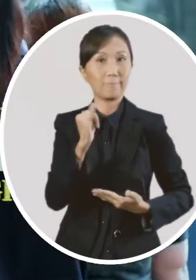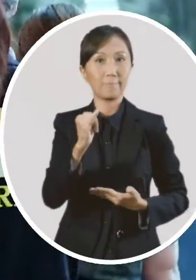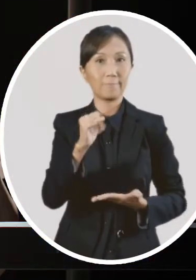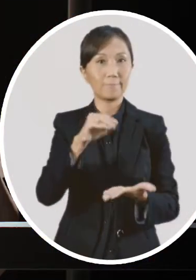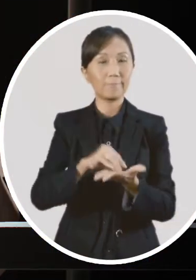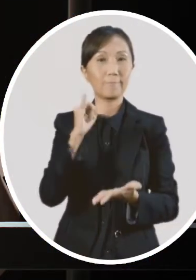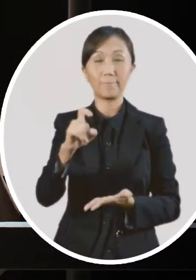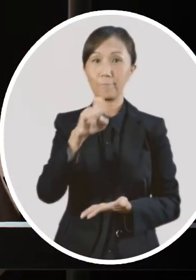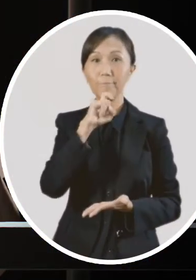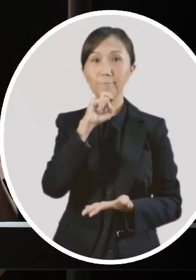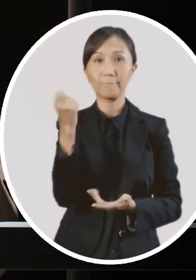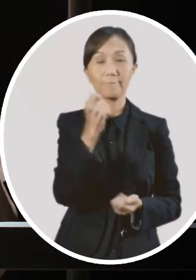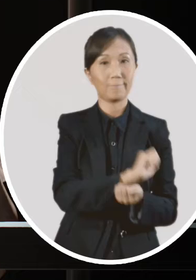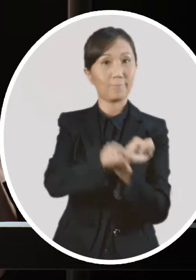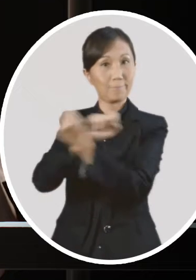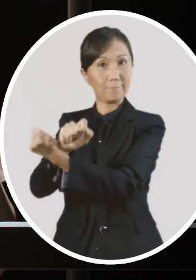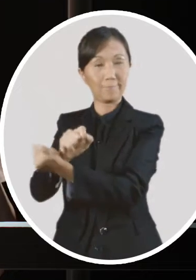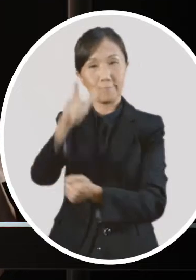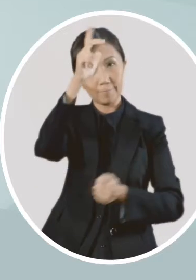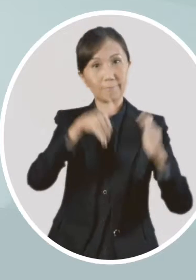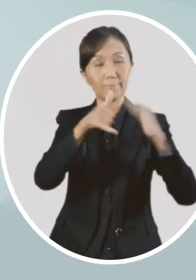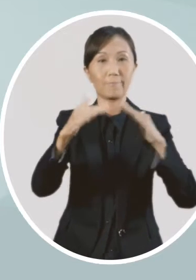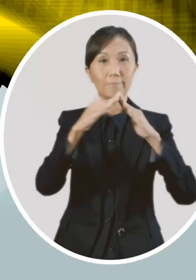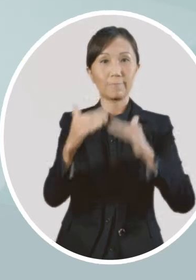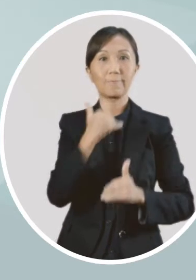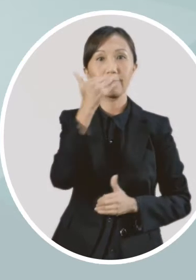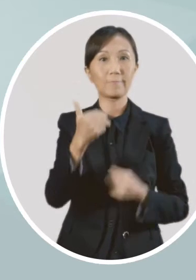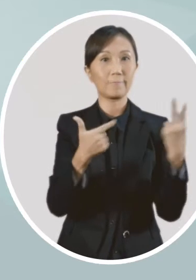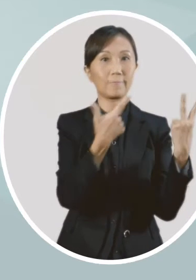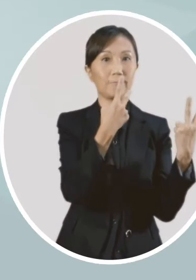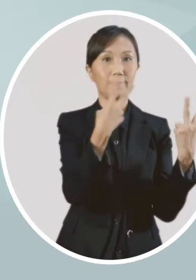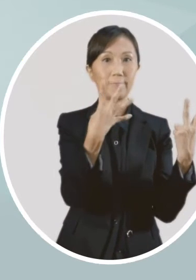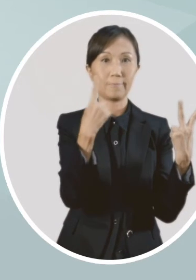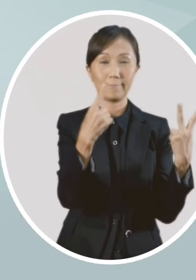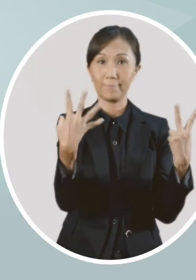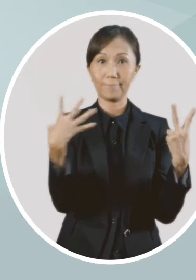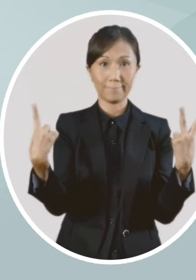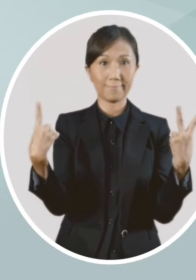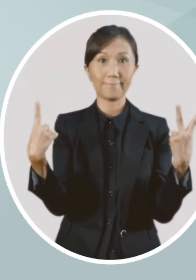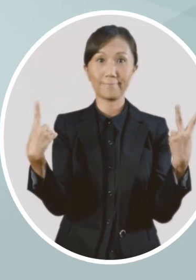行，一经定罪即时入狱。入境处举报热线2824-1551。